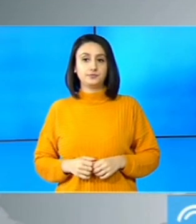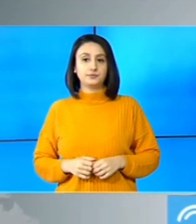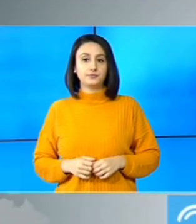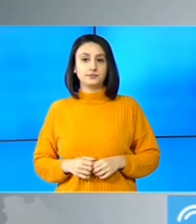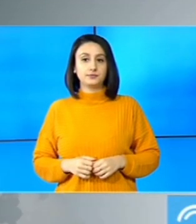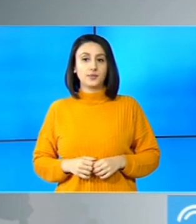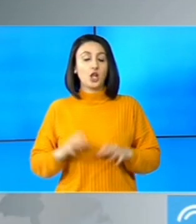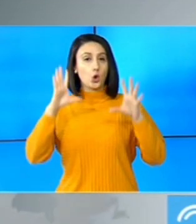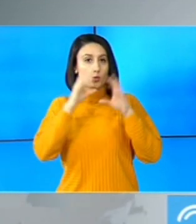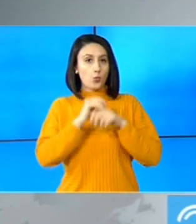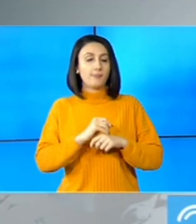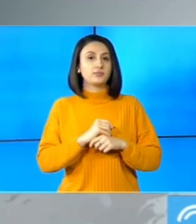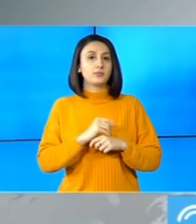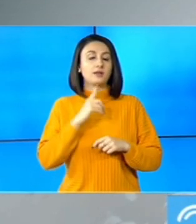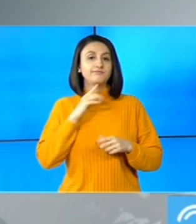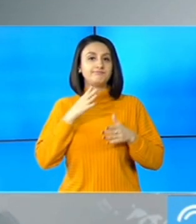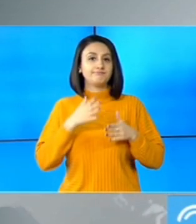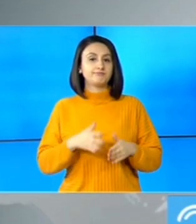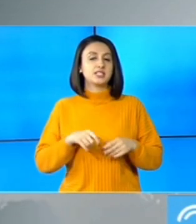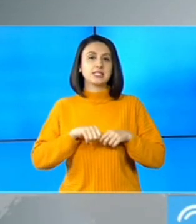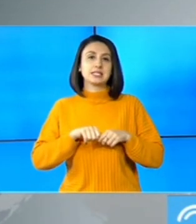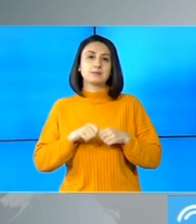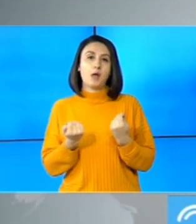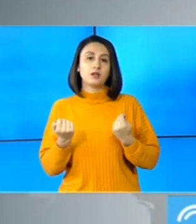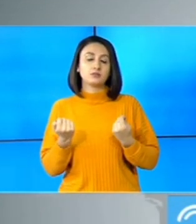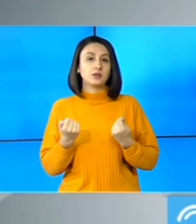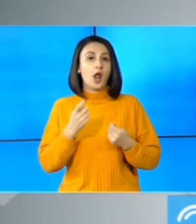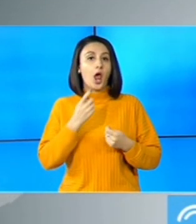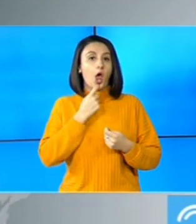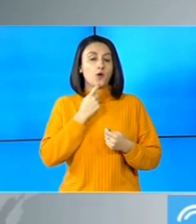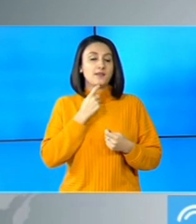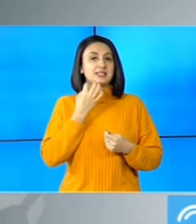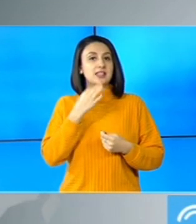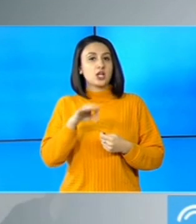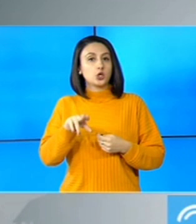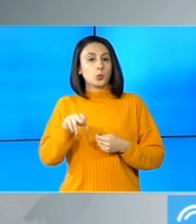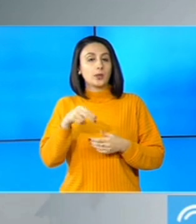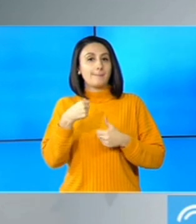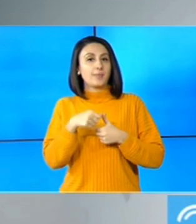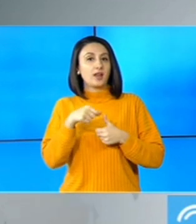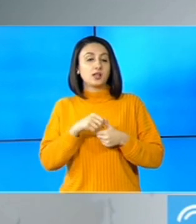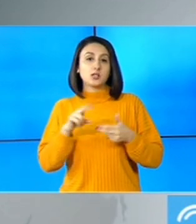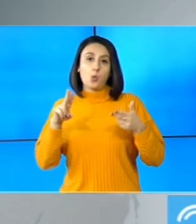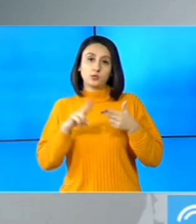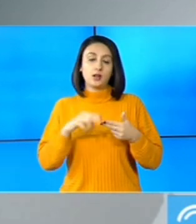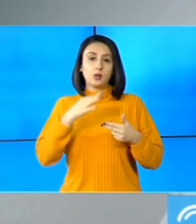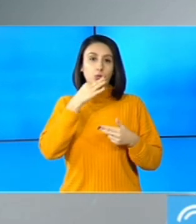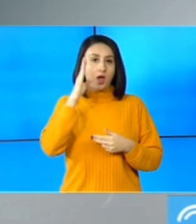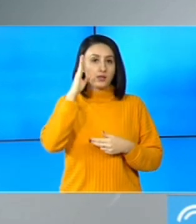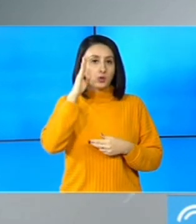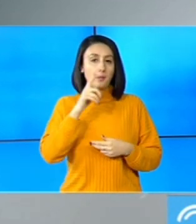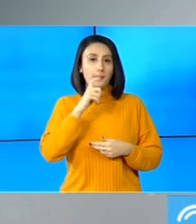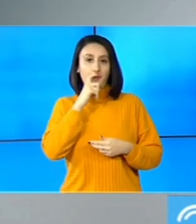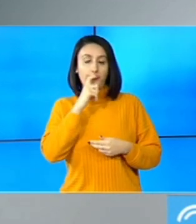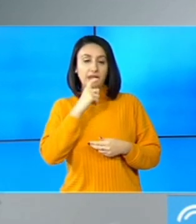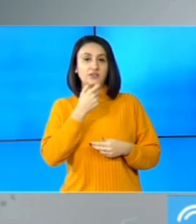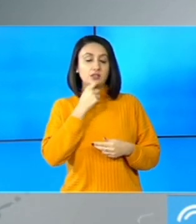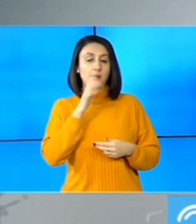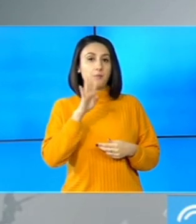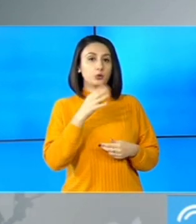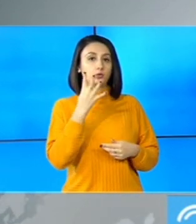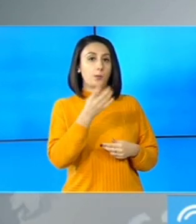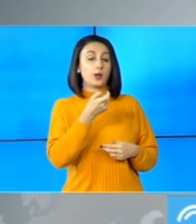noaptea priveghiului spartă de polițiști în Craiova 10 de rude și prieteni care sau strâns pentru a lua de la un bărbat în vârstă de